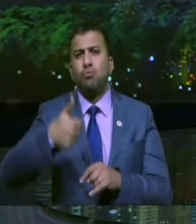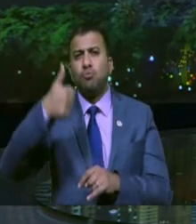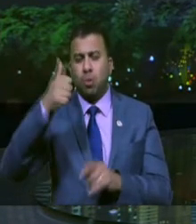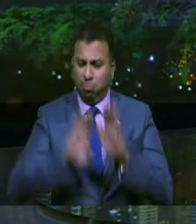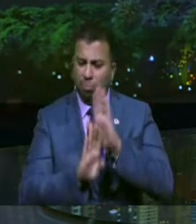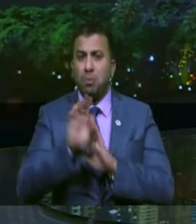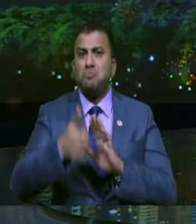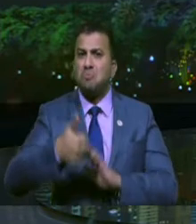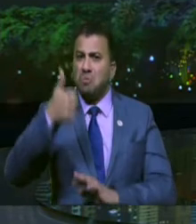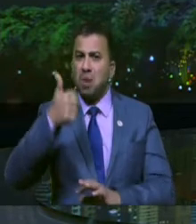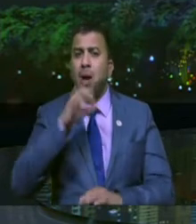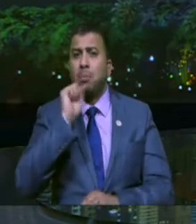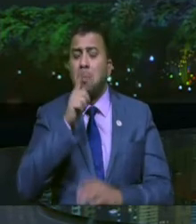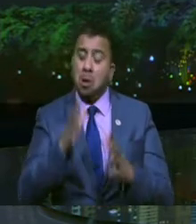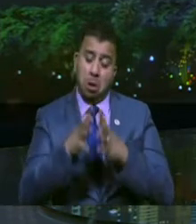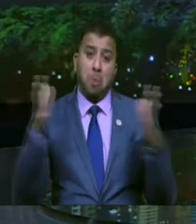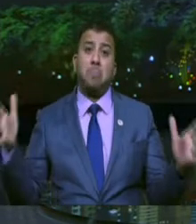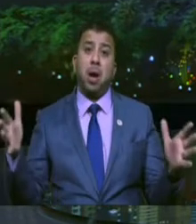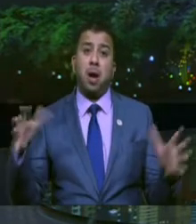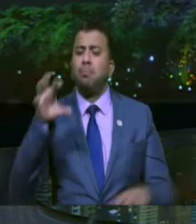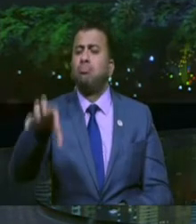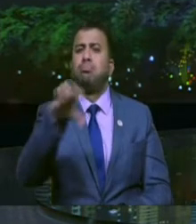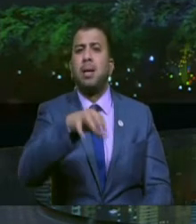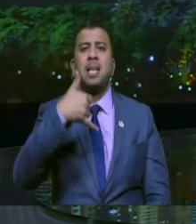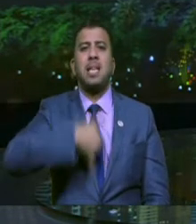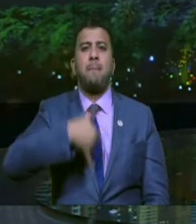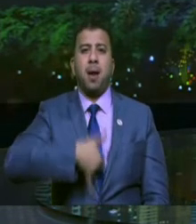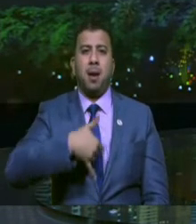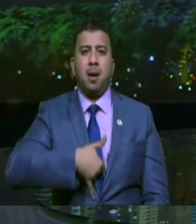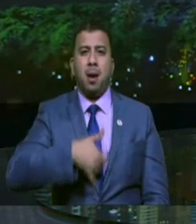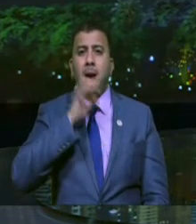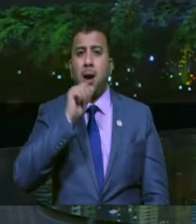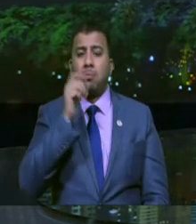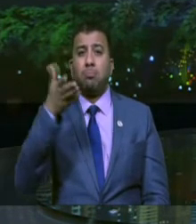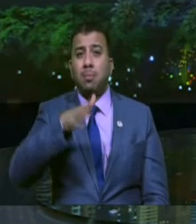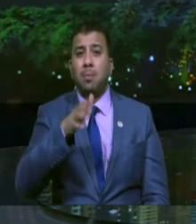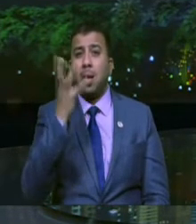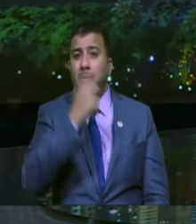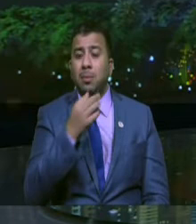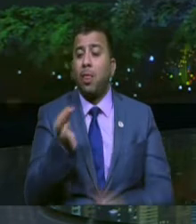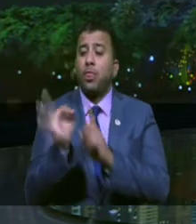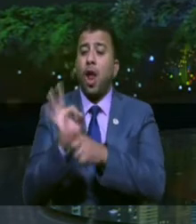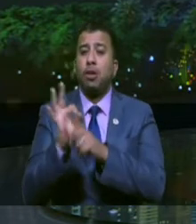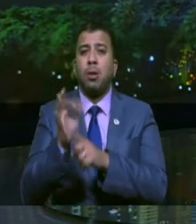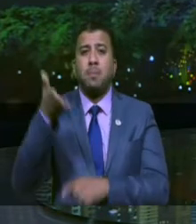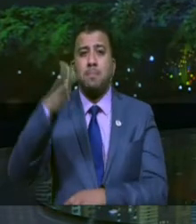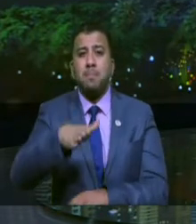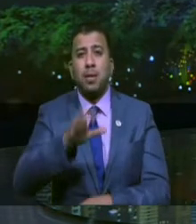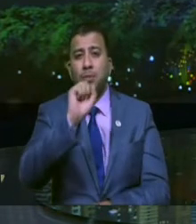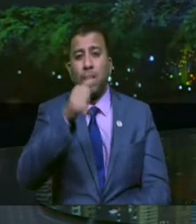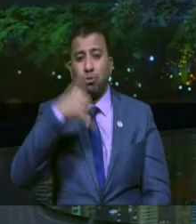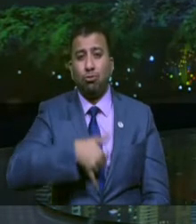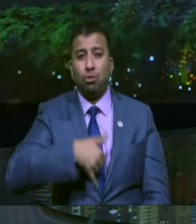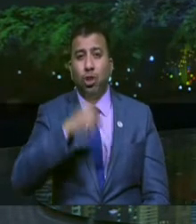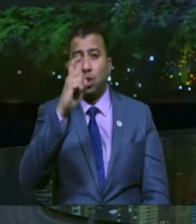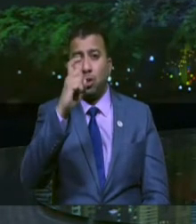تحقيق انتصارات ميدانية كبيرة في عدة محافظات يمنية، هذا وقتل 13 من المتمردين في